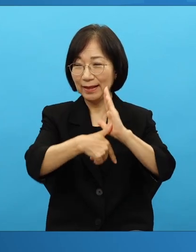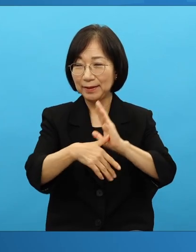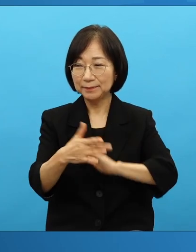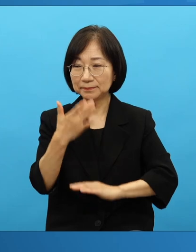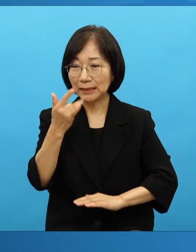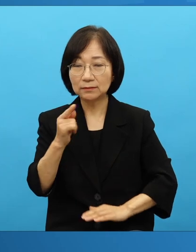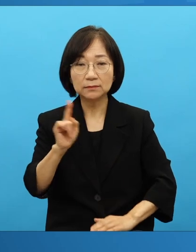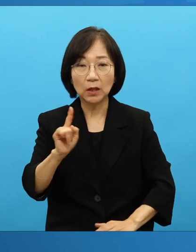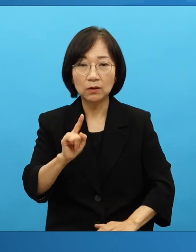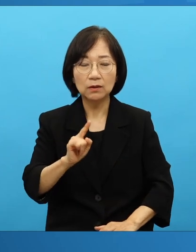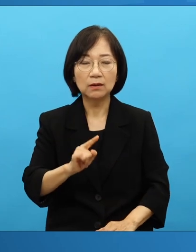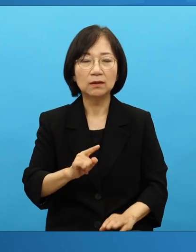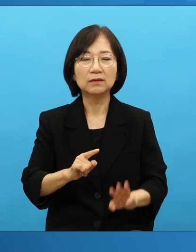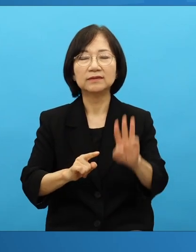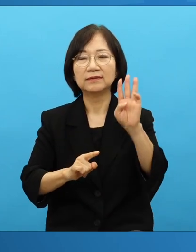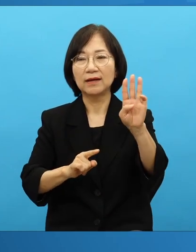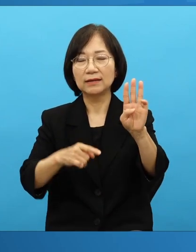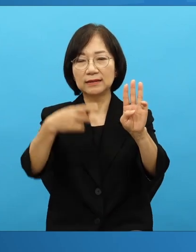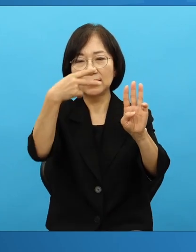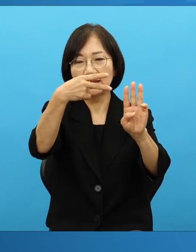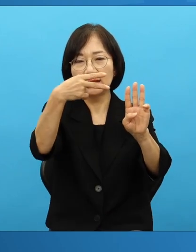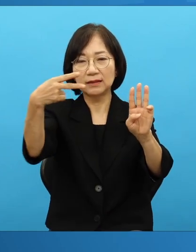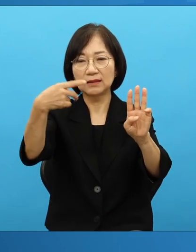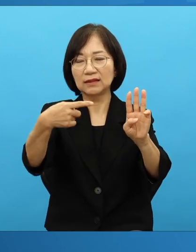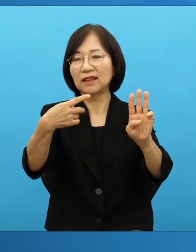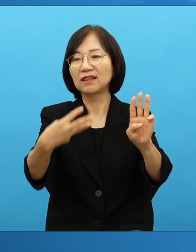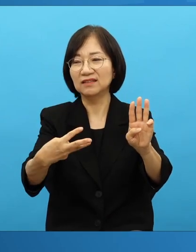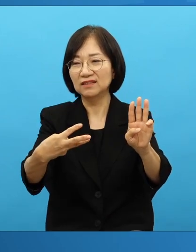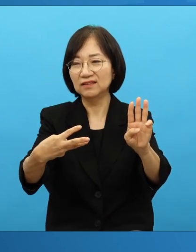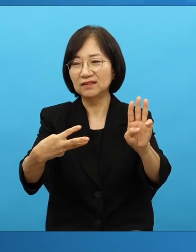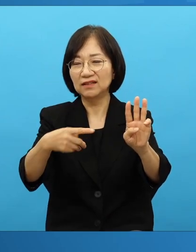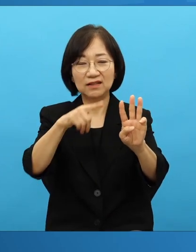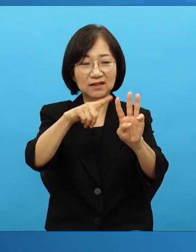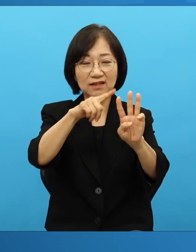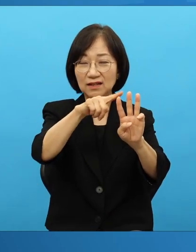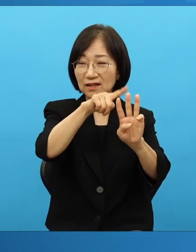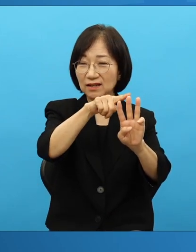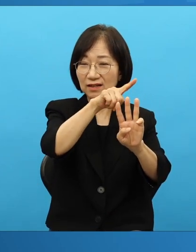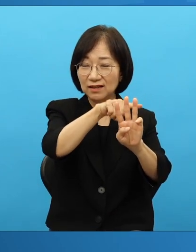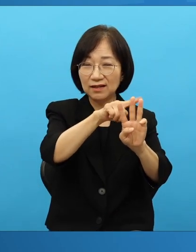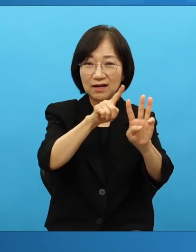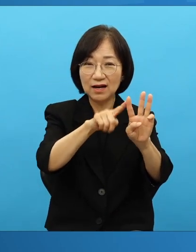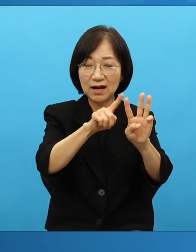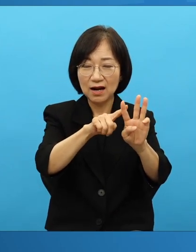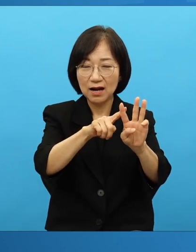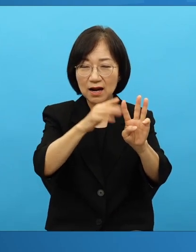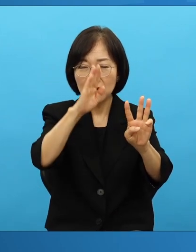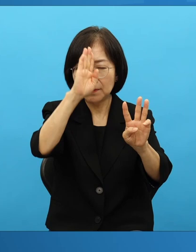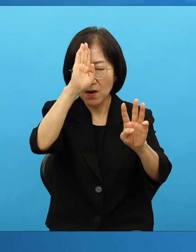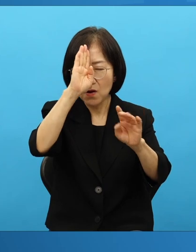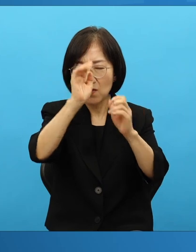但是当时错失的是三个愿。 꼭 해야 됩니다. 各位一定要做。 병든 자가 와서 24 할 수 있어야 된다.